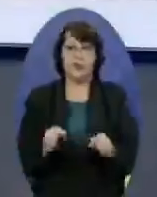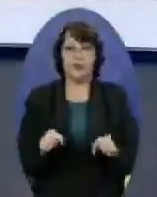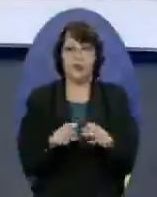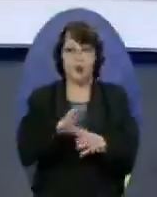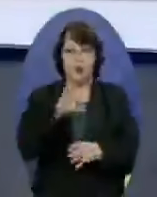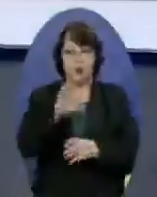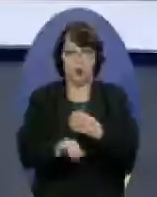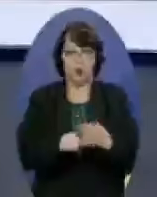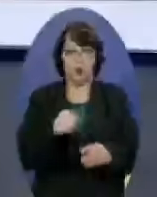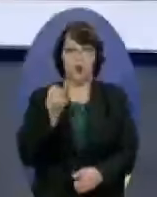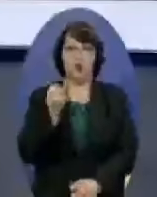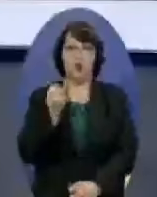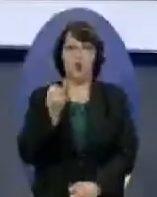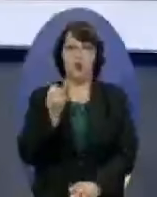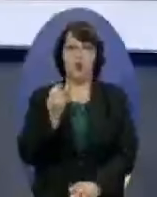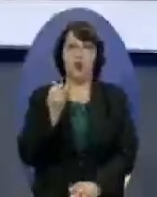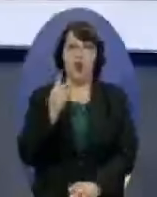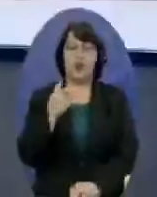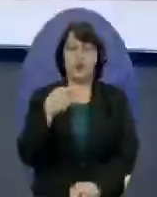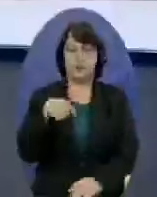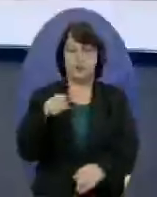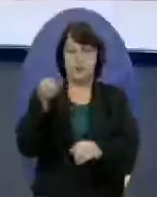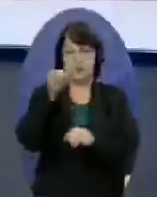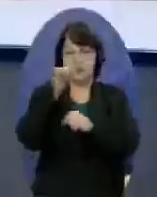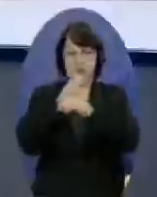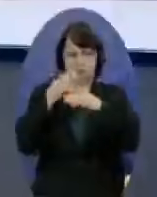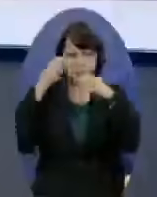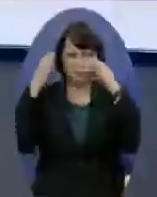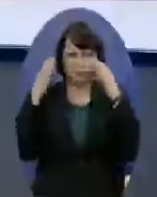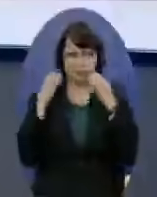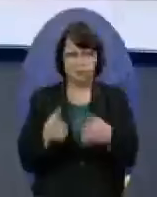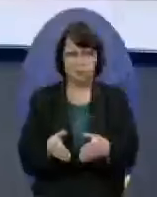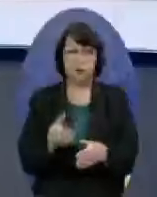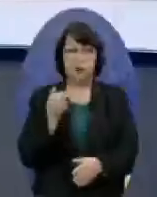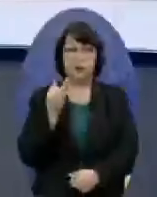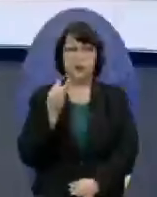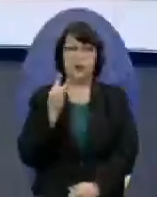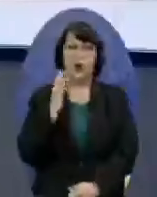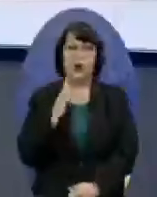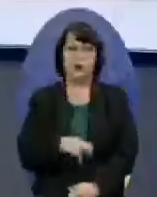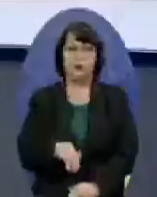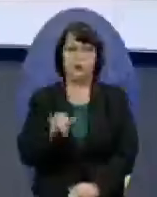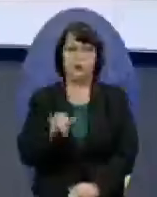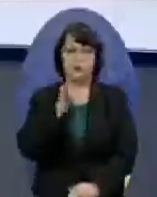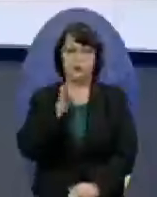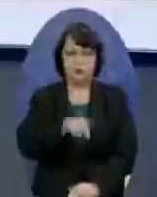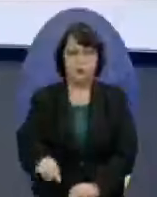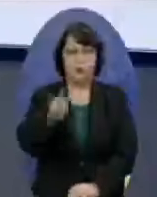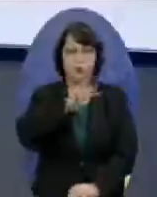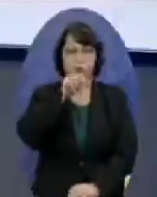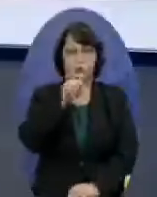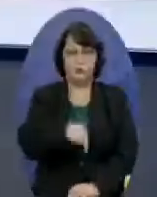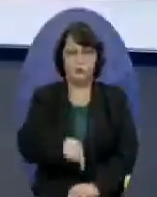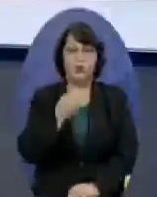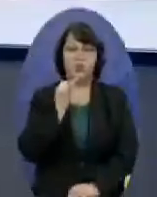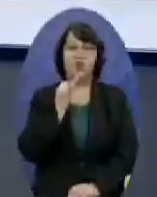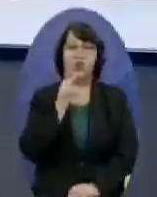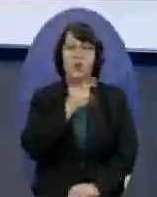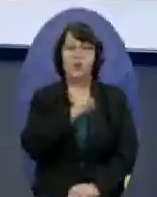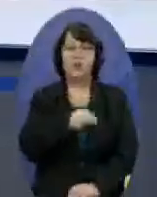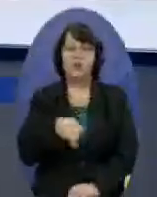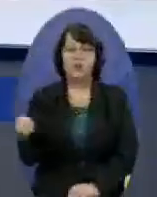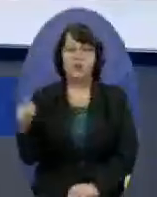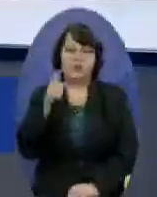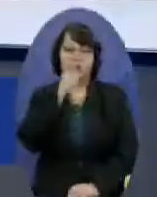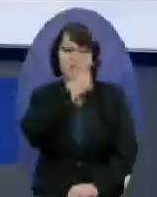олон улсын хувьд бол Ираны зүгт гол анхаарлаа хандуулж байна гэж хэлж байна. Иракт амнасаа алдсан Ираны тусгай хүчний Аль-Куидсийн